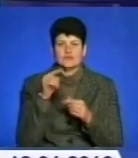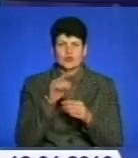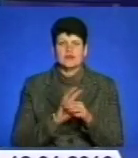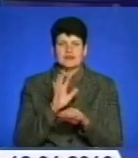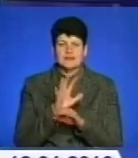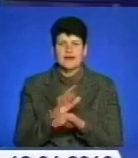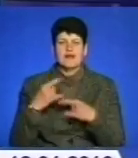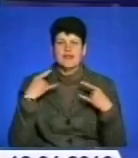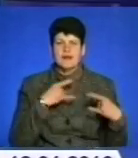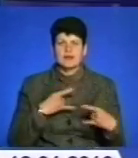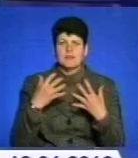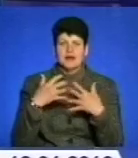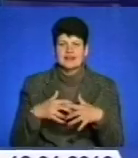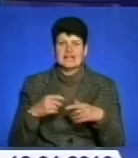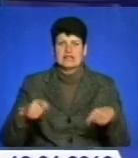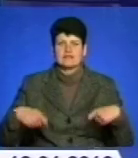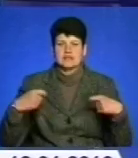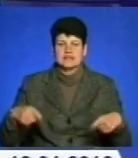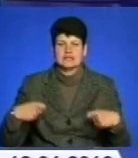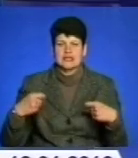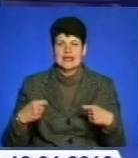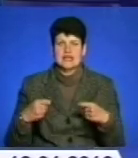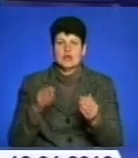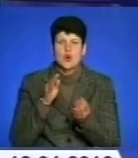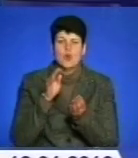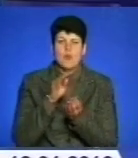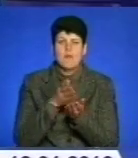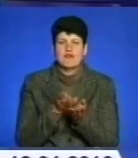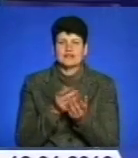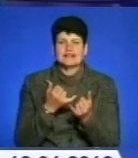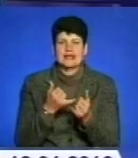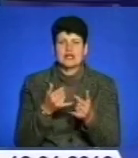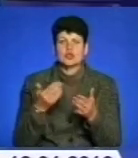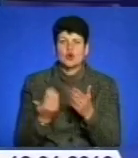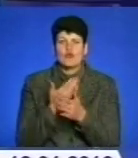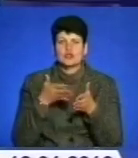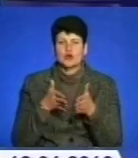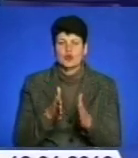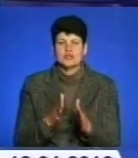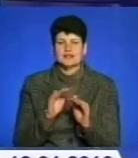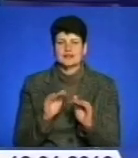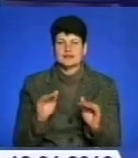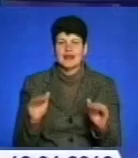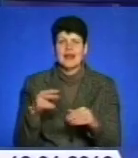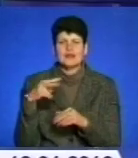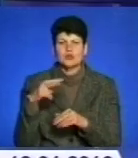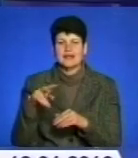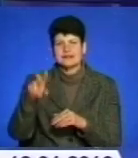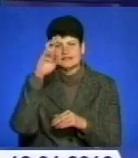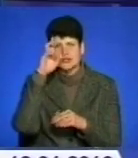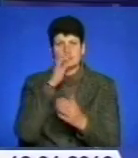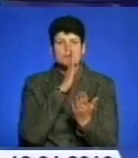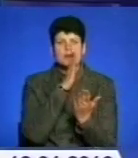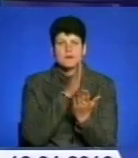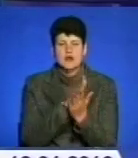рентген-апарати, інвалідні візки, інкубатори для новонароджених діток, електричні хірургічні ліжка, одяг, література державницького